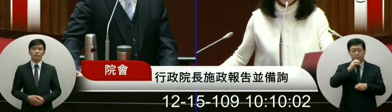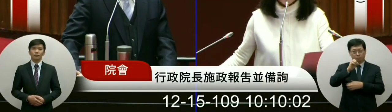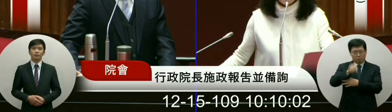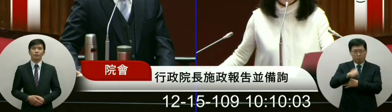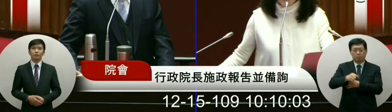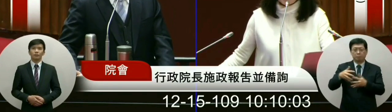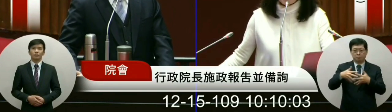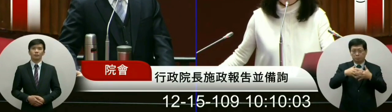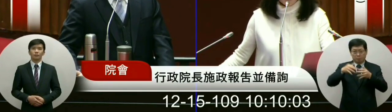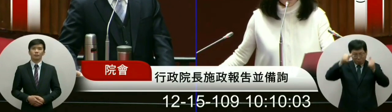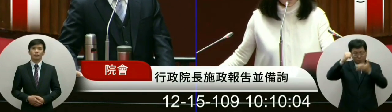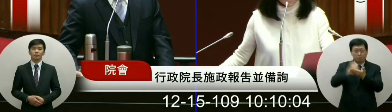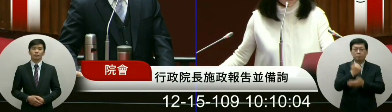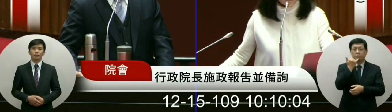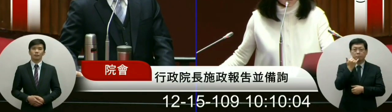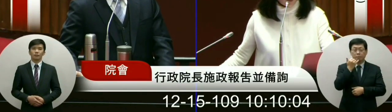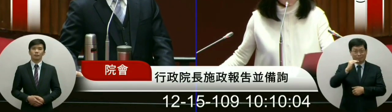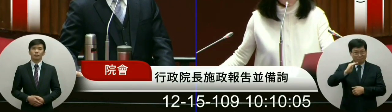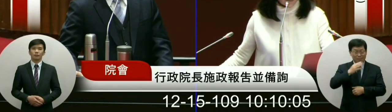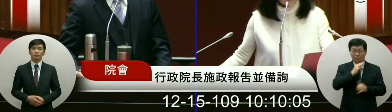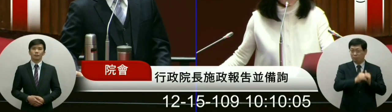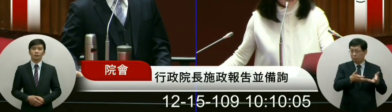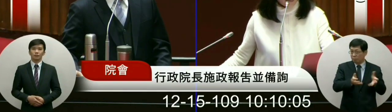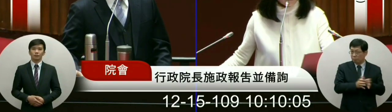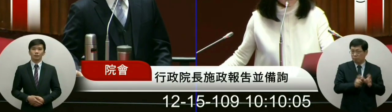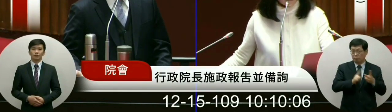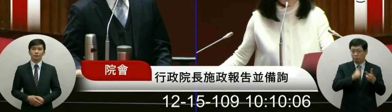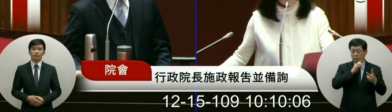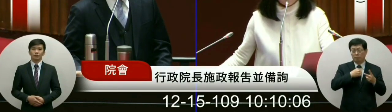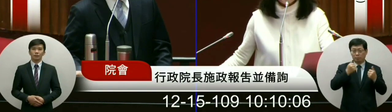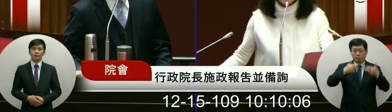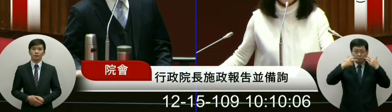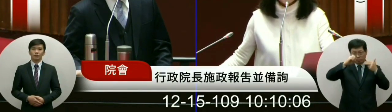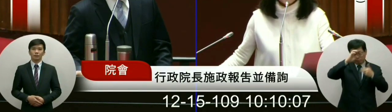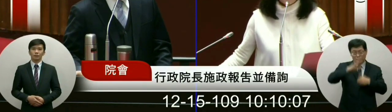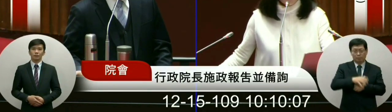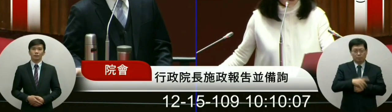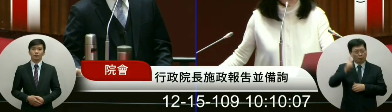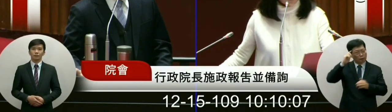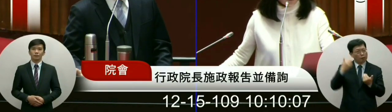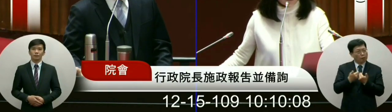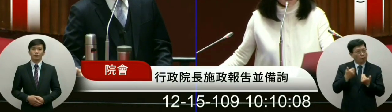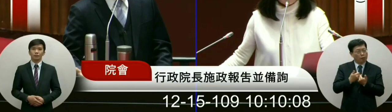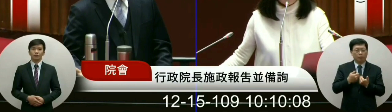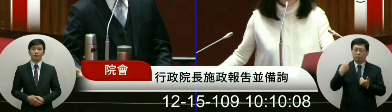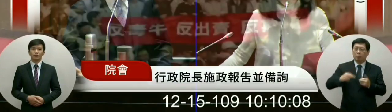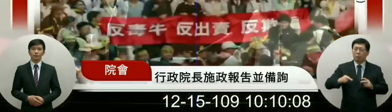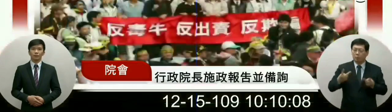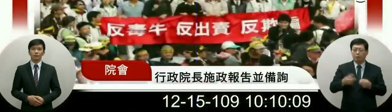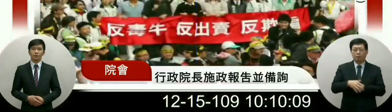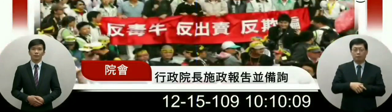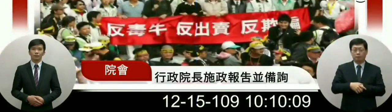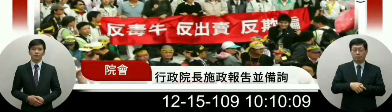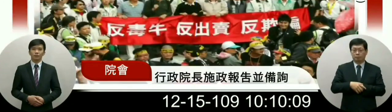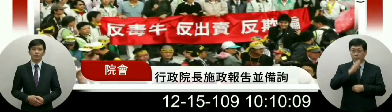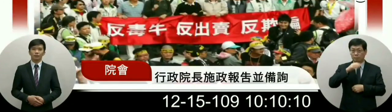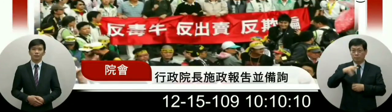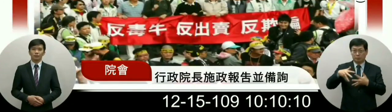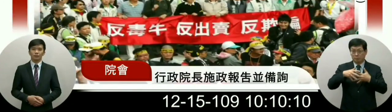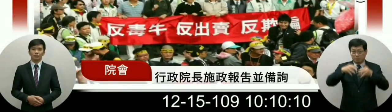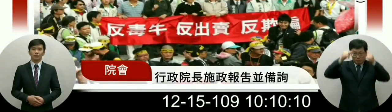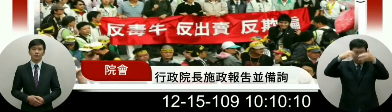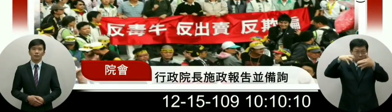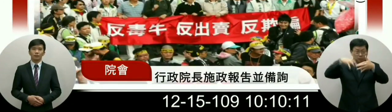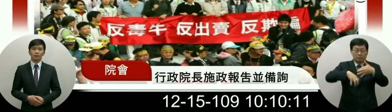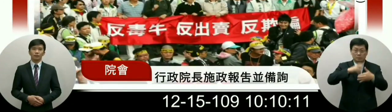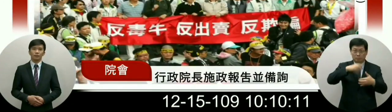肉进口，但是由于民间团体还有在野党的反对，又修正排除了美牛